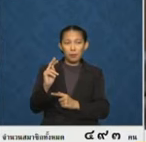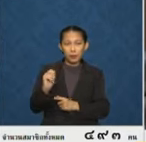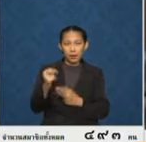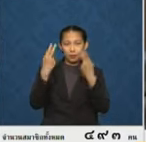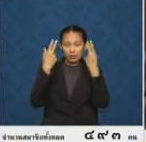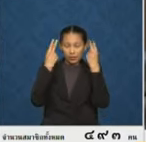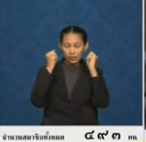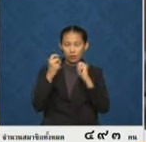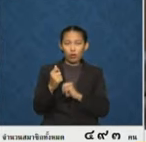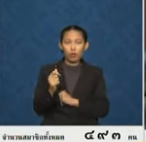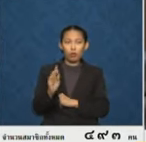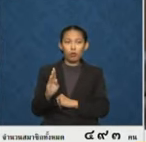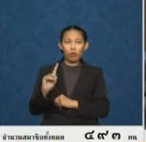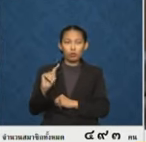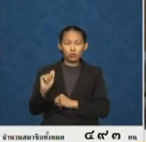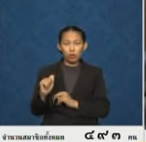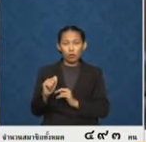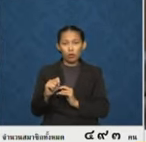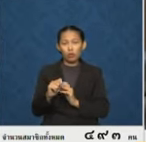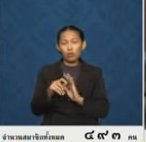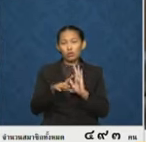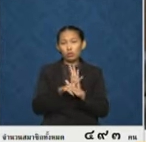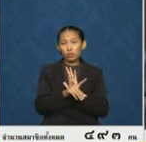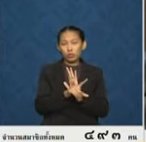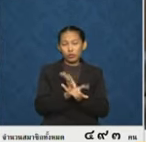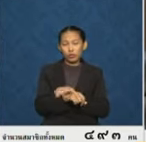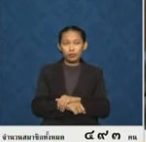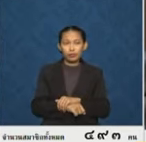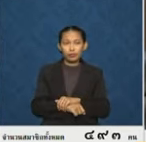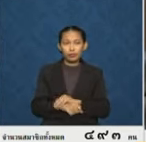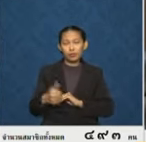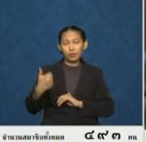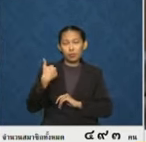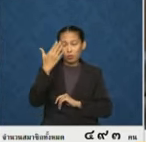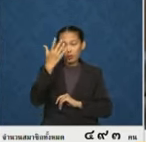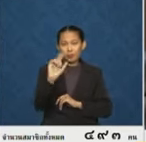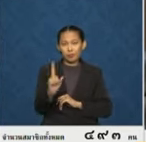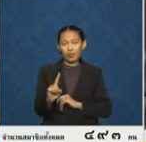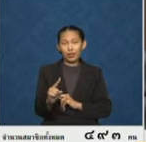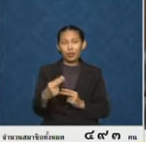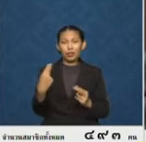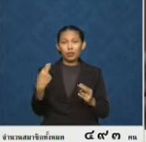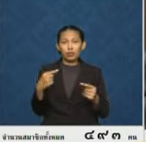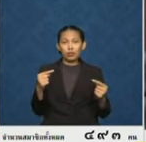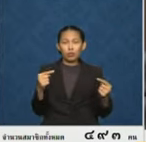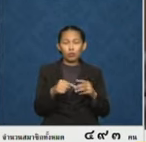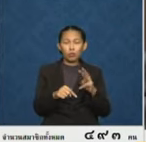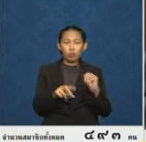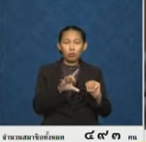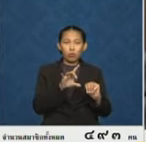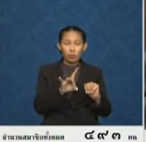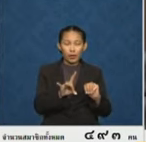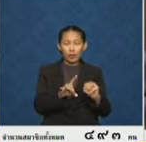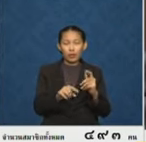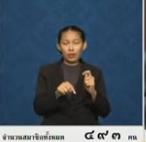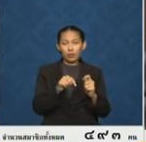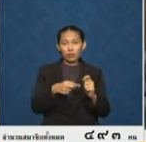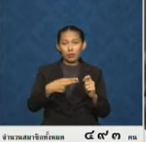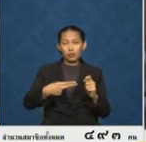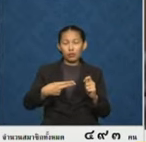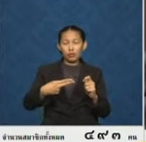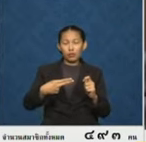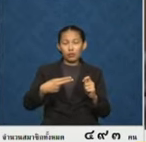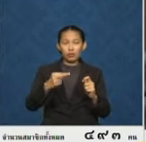หนองปืออำเภอพนานิคมจังหวัดชลบุรีเนื่องจากพื้นที่ในหมู่ 8ตำบลหนองปืออำเภอพณนิคมจังหวัด